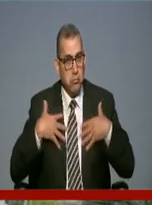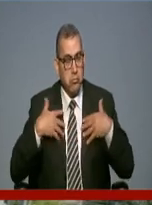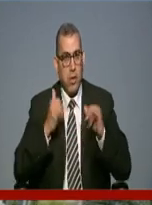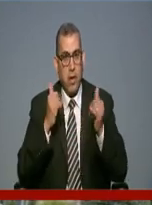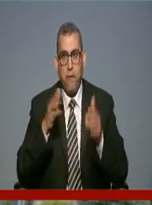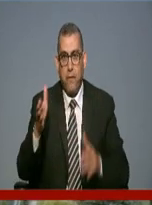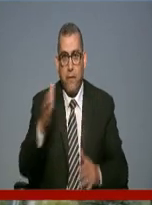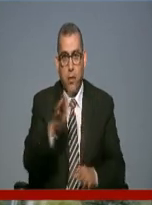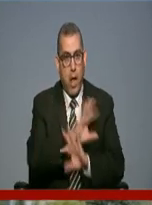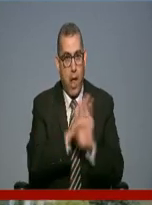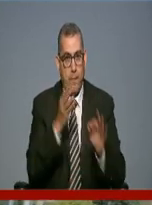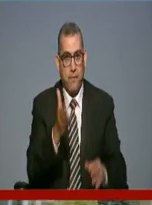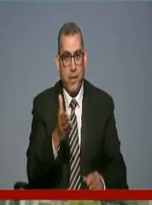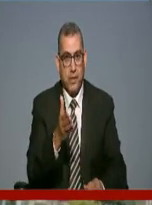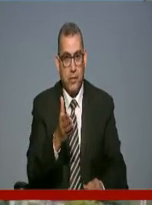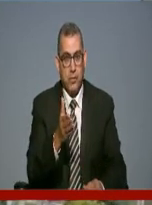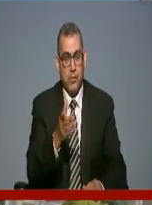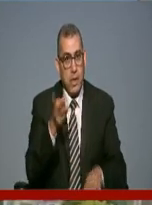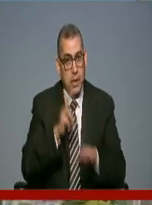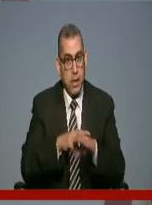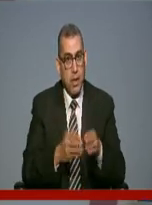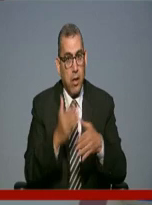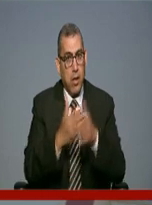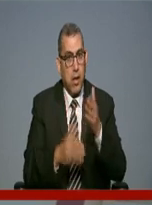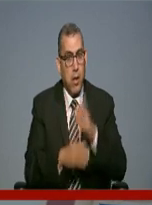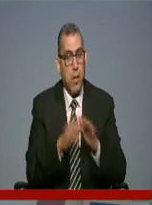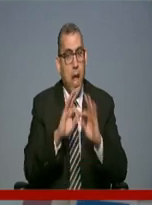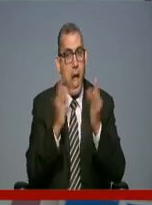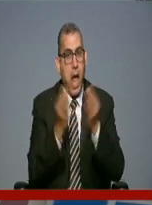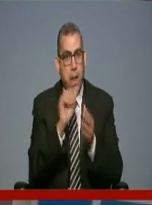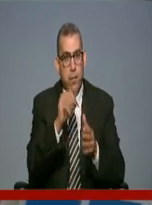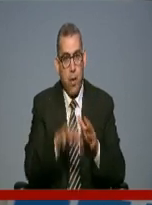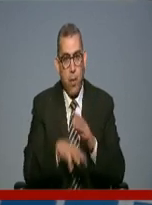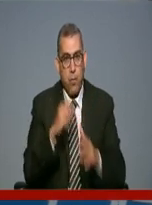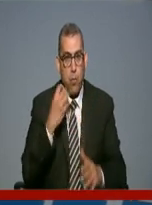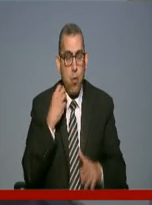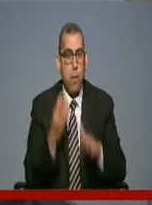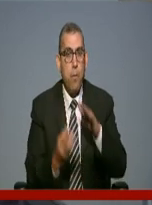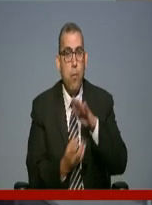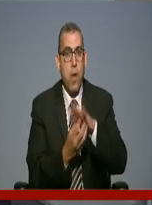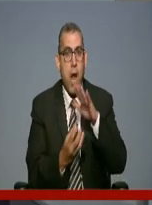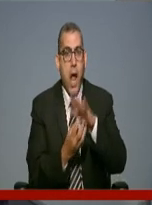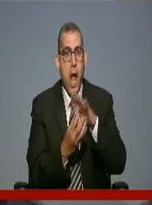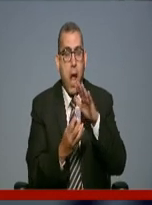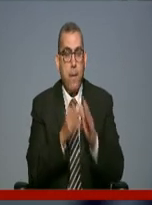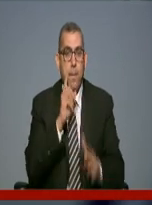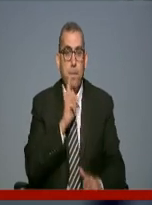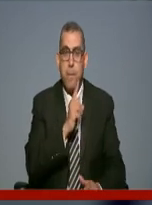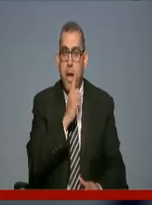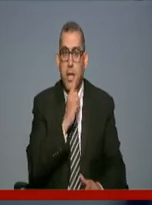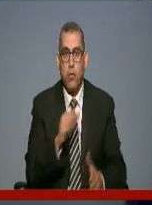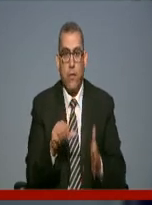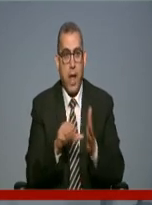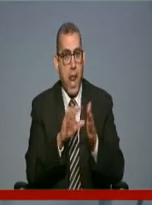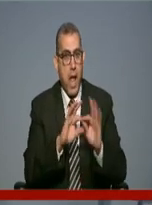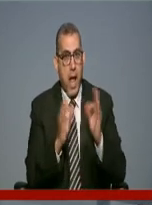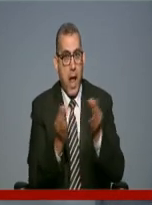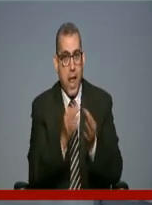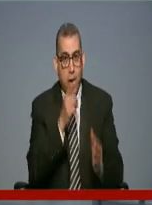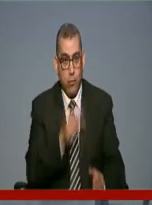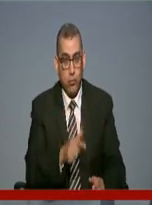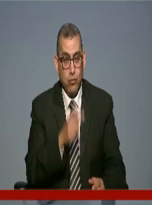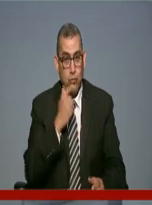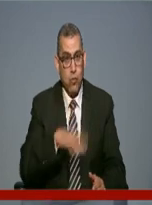الخدمات. ده غير هدية غالية لأهل المحافظة، جامعة بني سويف الأهلية اللي بتضم